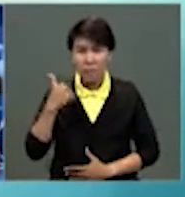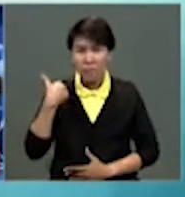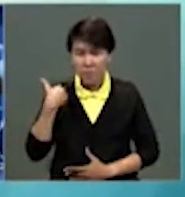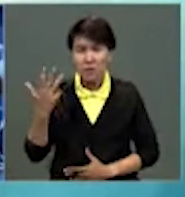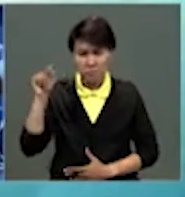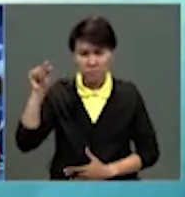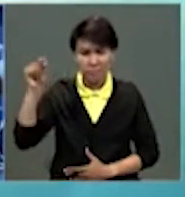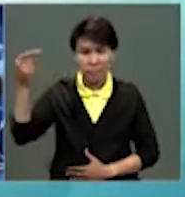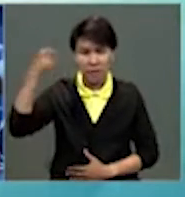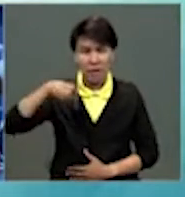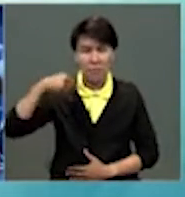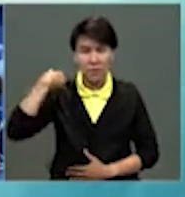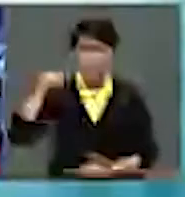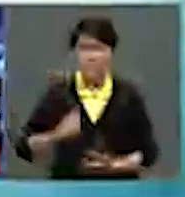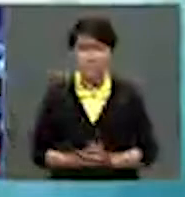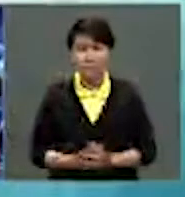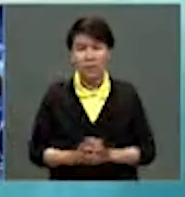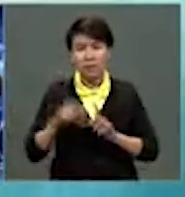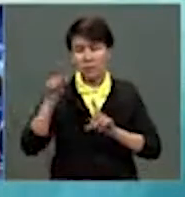ก็คือประมาณอีกสักหนึ่งในศาสตร์เหมือนกันนะครับก็มีอาการก่อนเดินทางแล้วก็ชวนกลุ่มที่มีอาการแค่25%